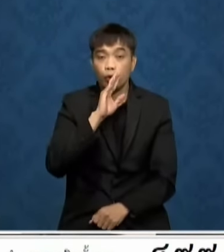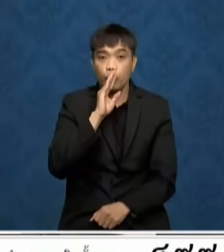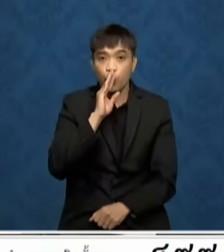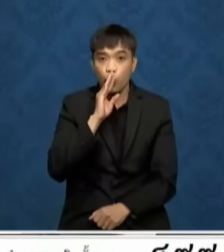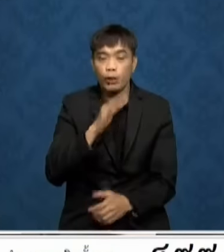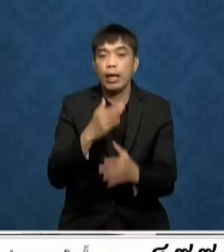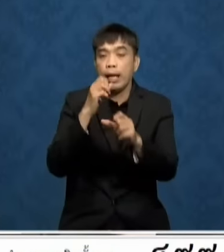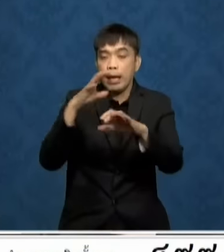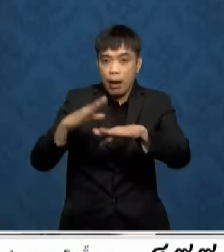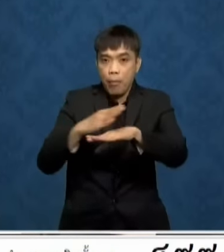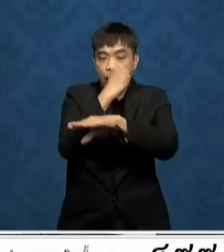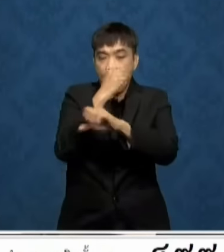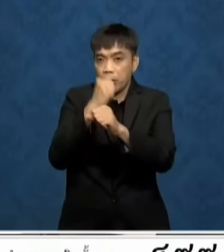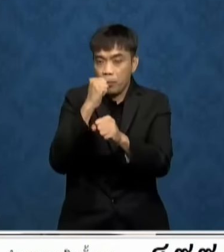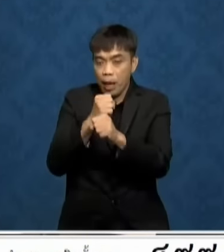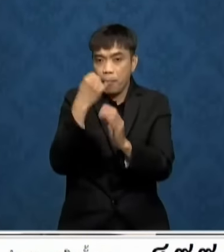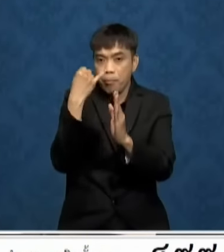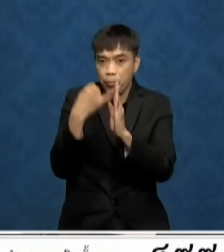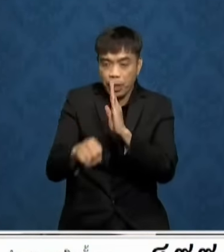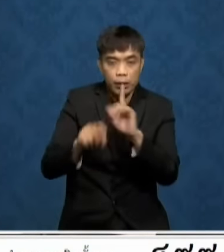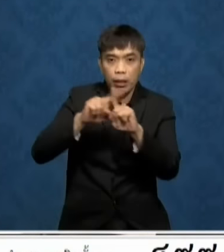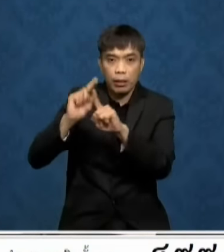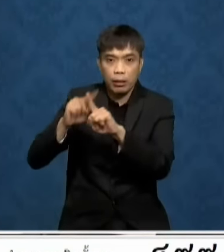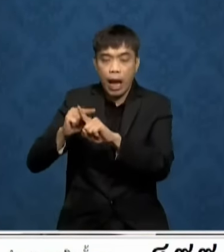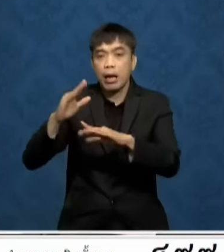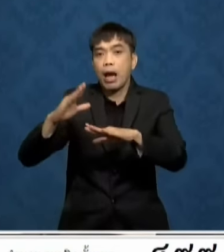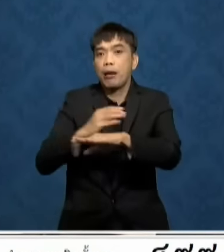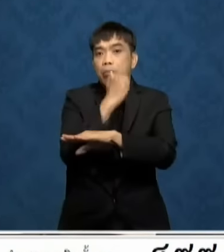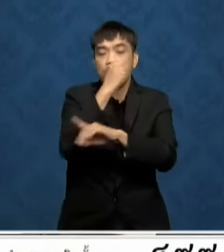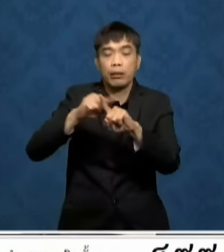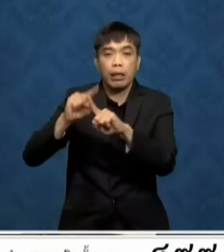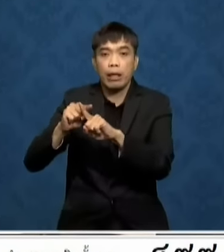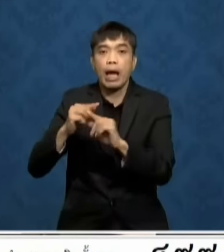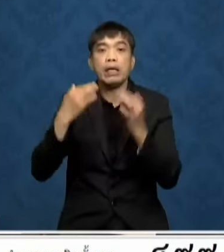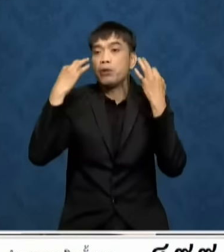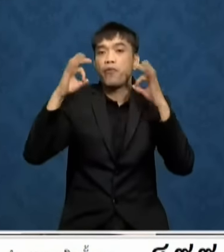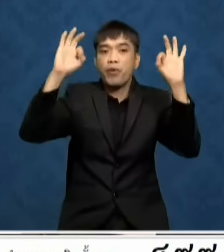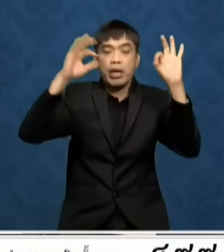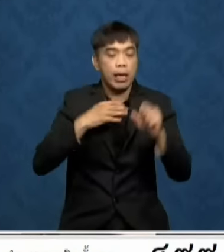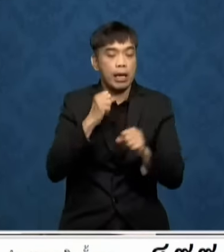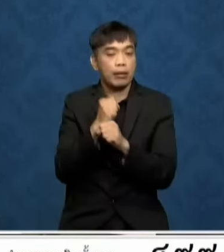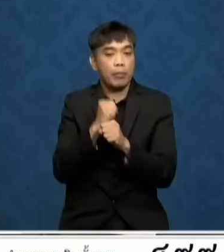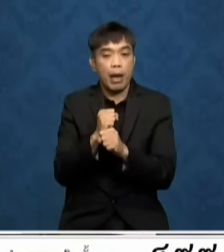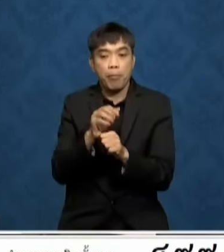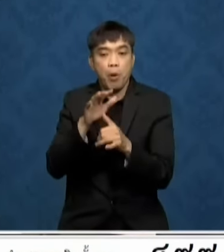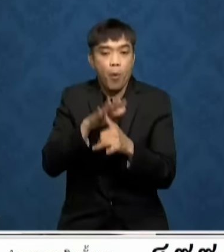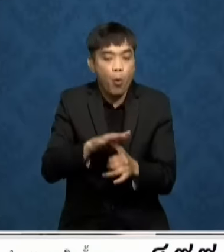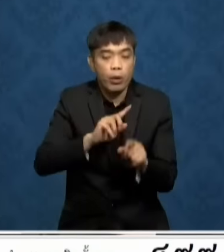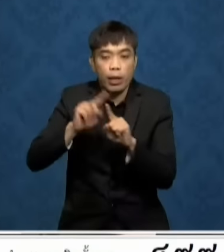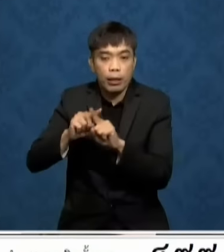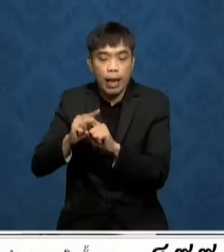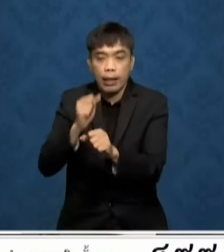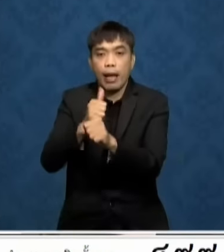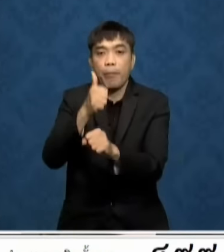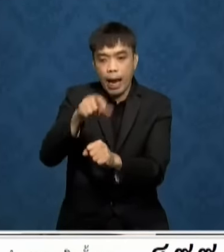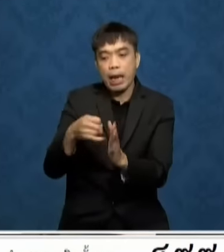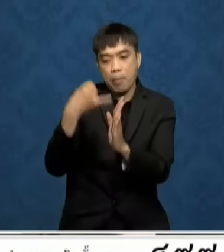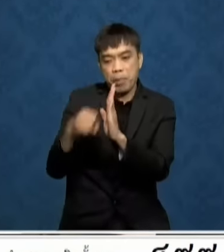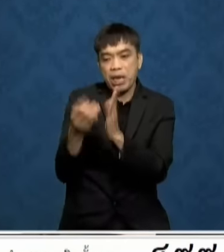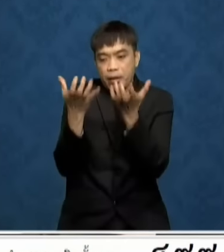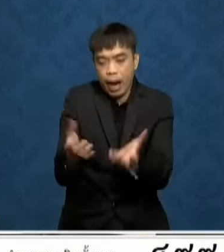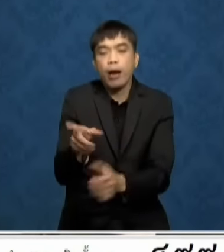การเมืองทั้งหมดนั้นลงย่อมทำไม่ได้นั่นคือคุณไม่สามารถใช้เสรีภาพเพื่อทำลายตัวเสรีภาพได้นั่นเองค่ะอย่างไรก็ตาม